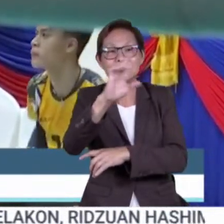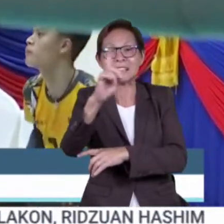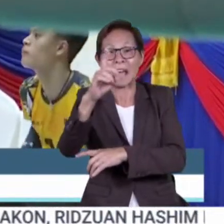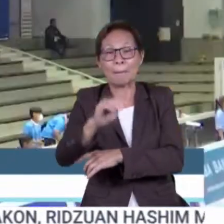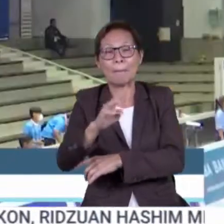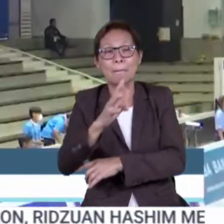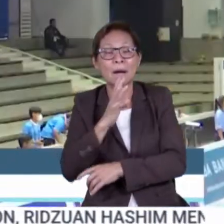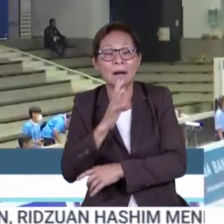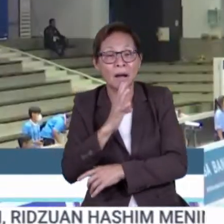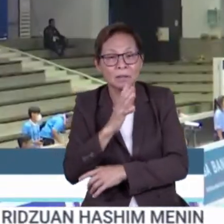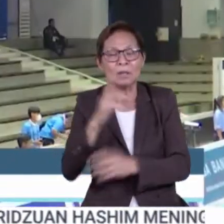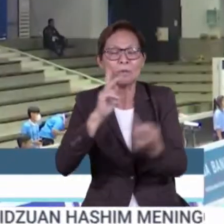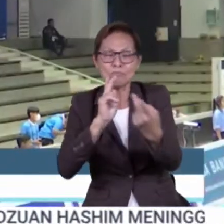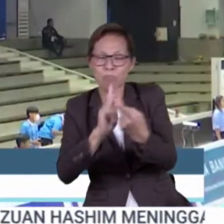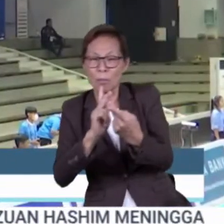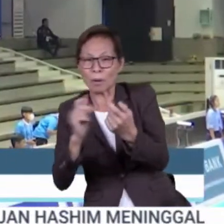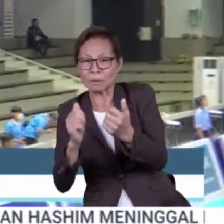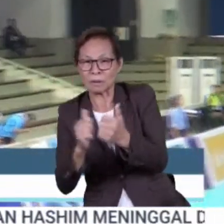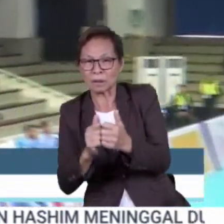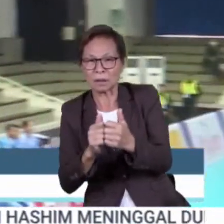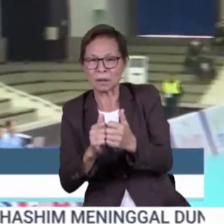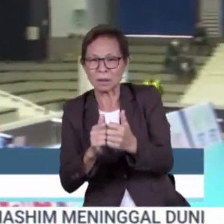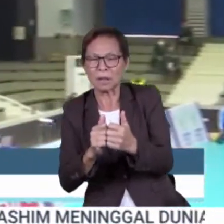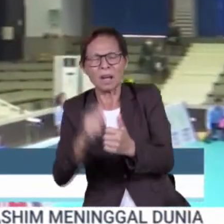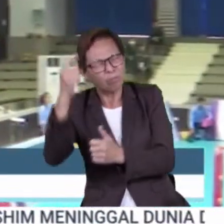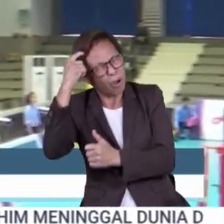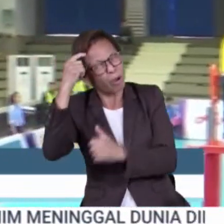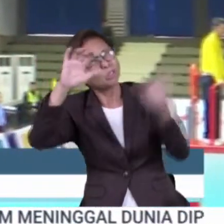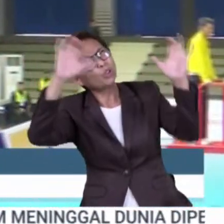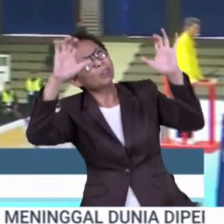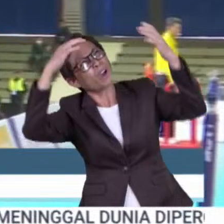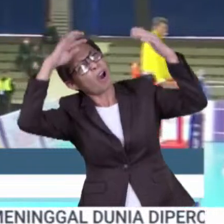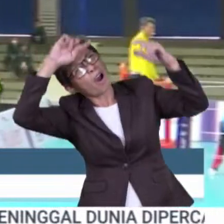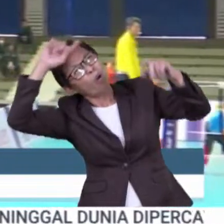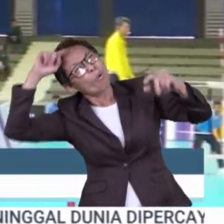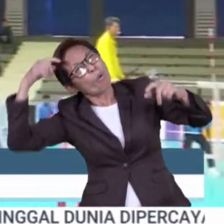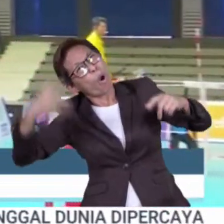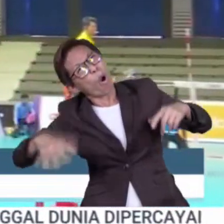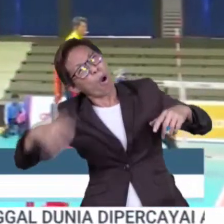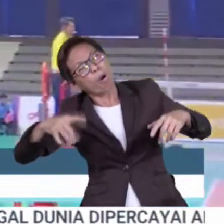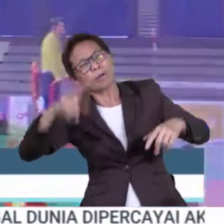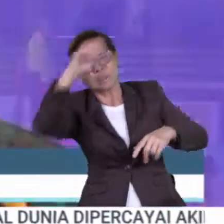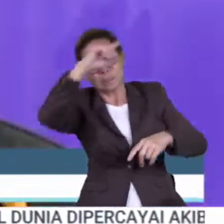berkata, ia bersesuaian dengan mengambil kira cuaca panas di Kemboja.